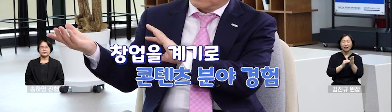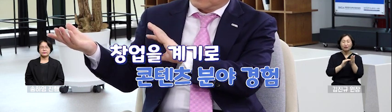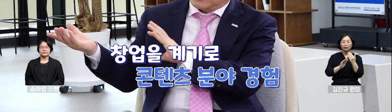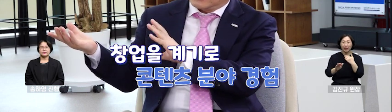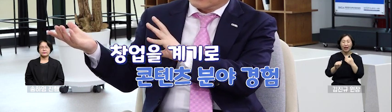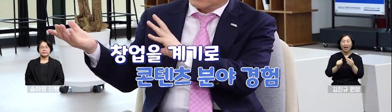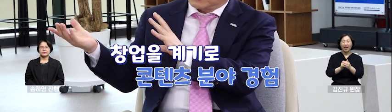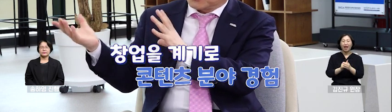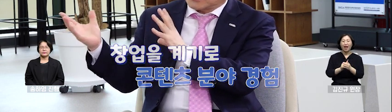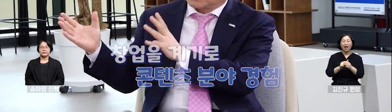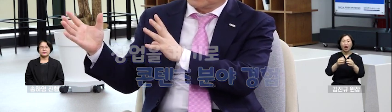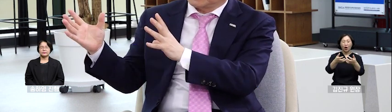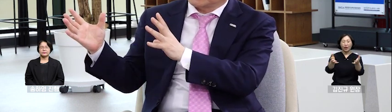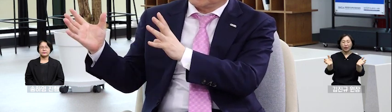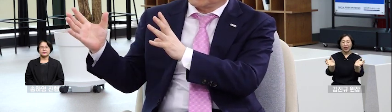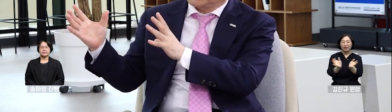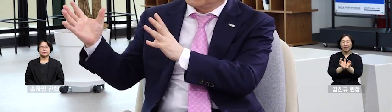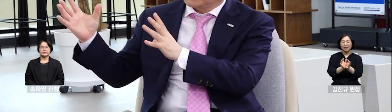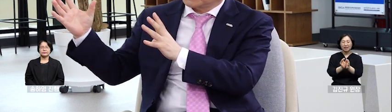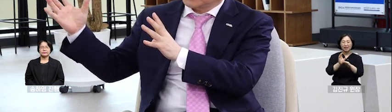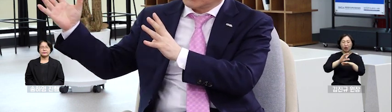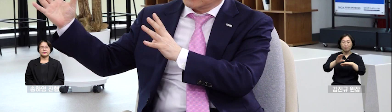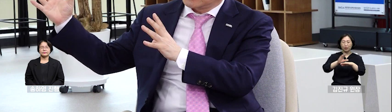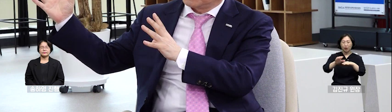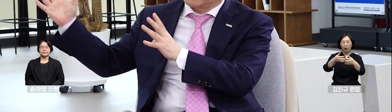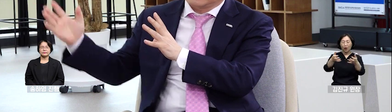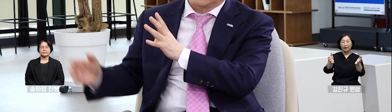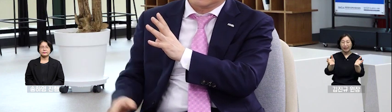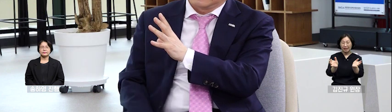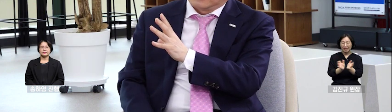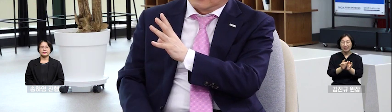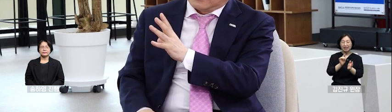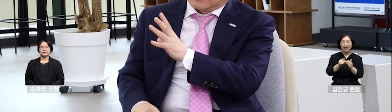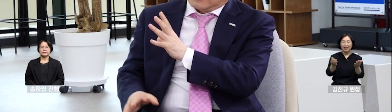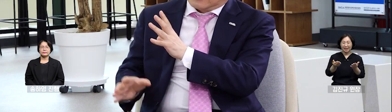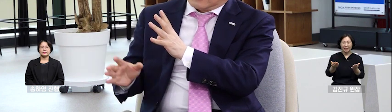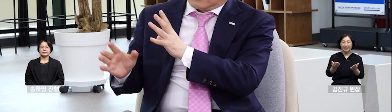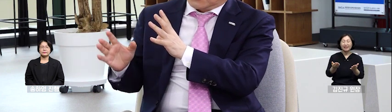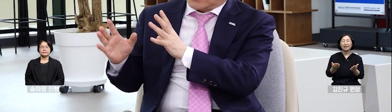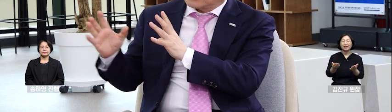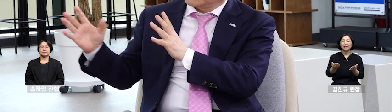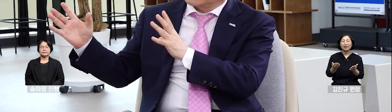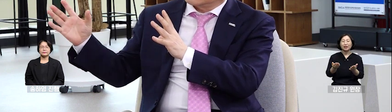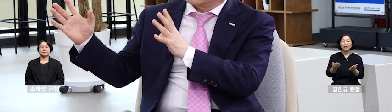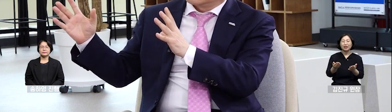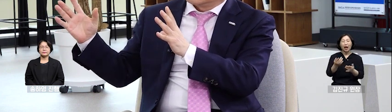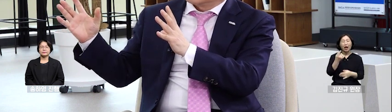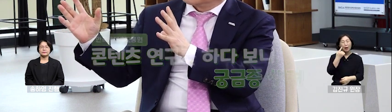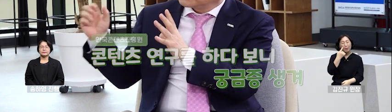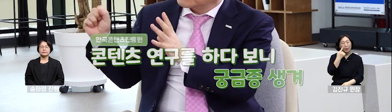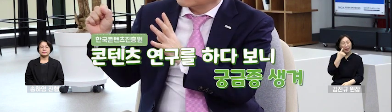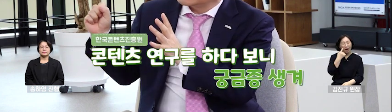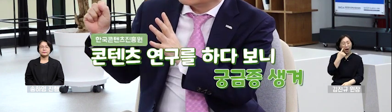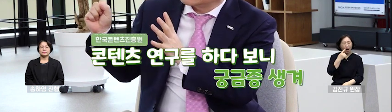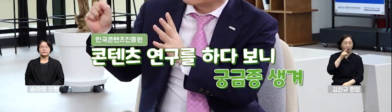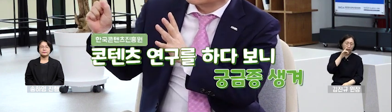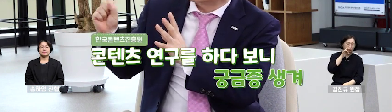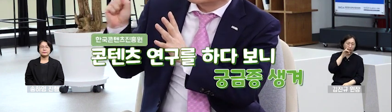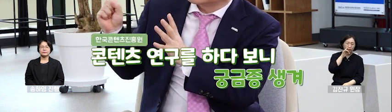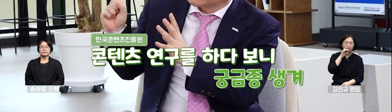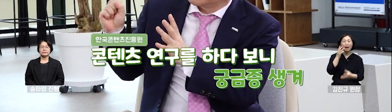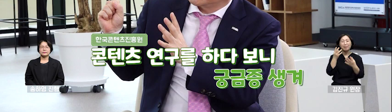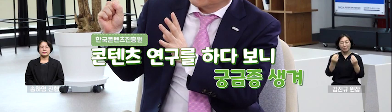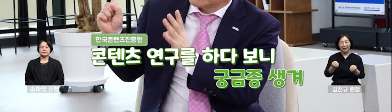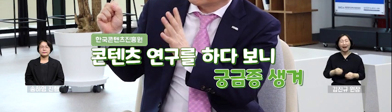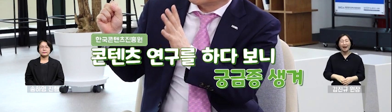진흥원 은 이제 거의 뭐 차붐 1번처럼 쭉 오염물을 했는데 또 하다보니까 궁금하기 이제